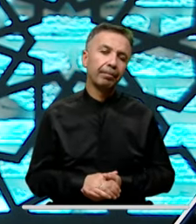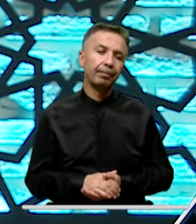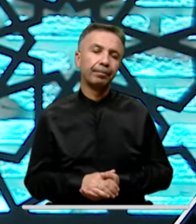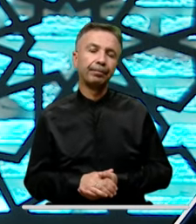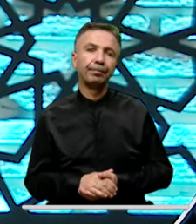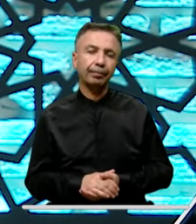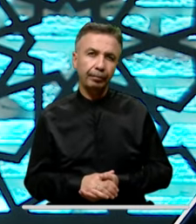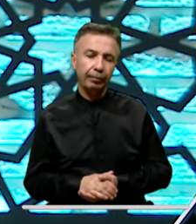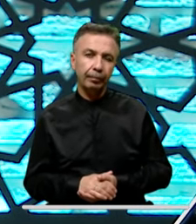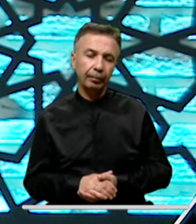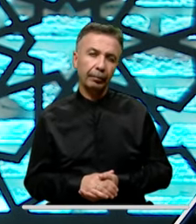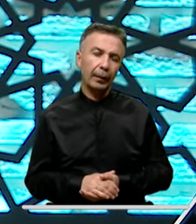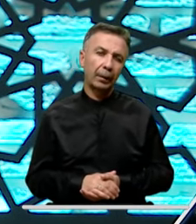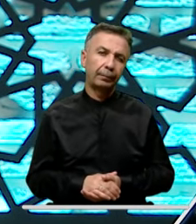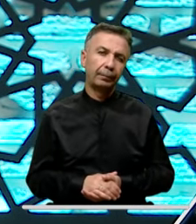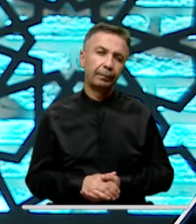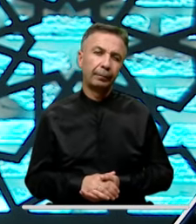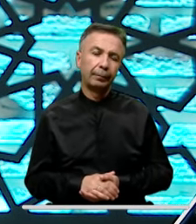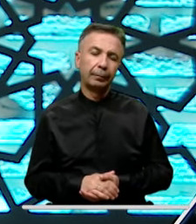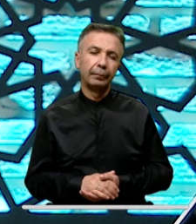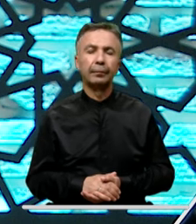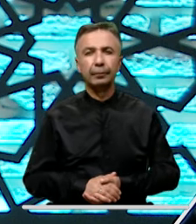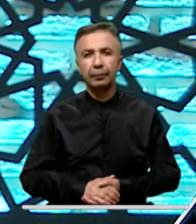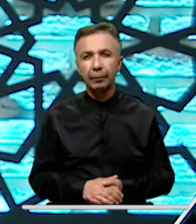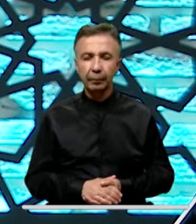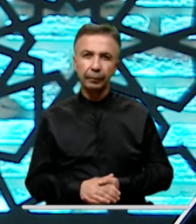televizyonun sesini kapatmanızı isteyeceğim